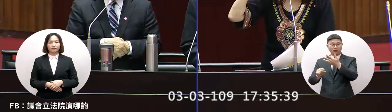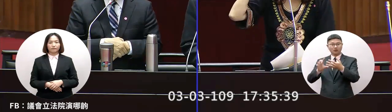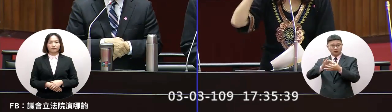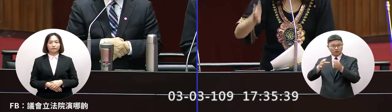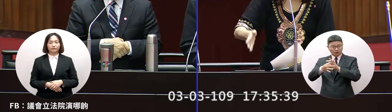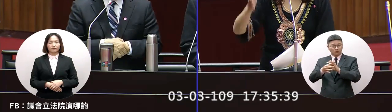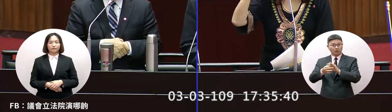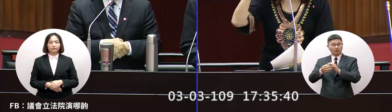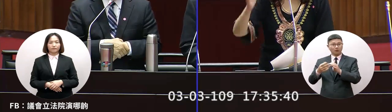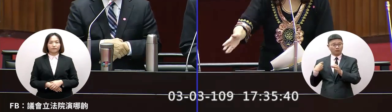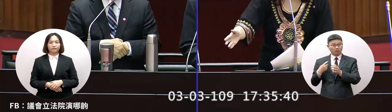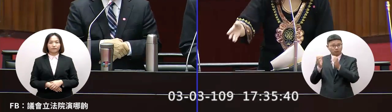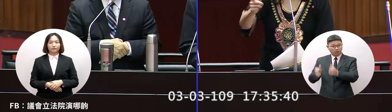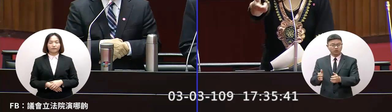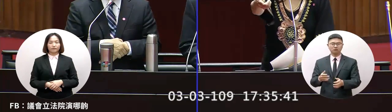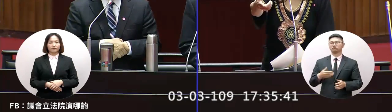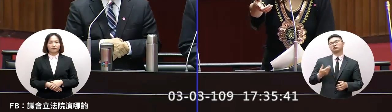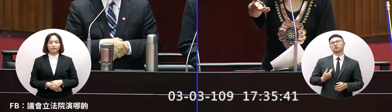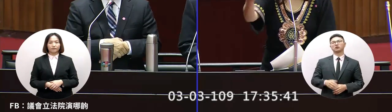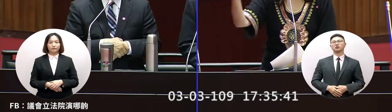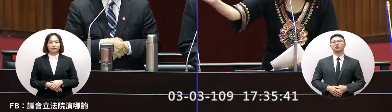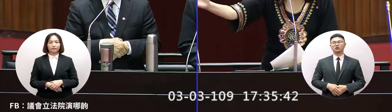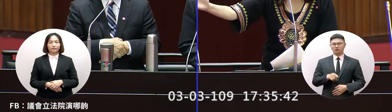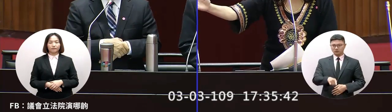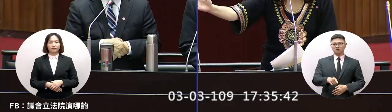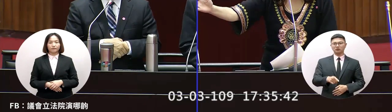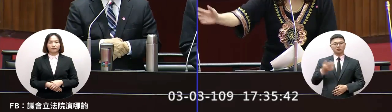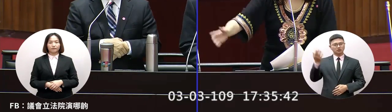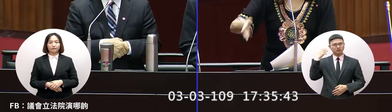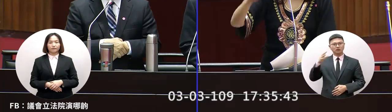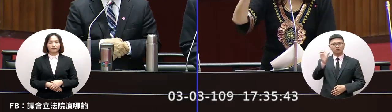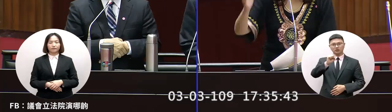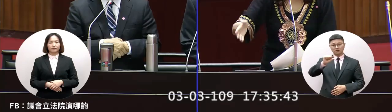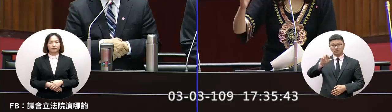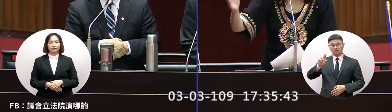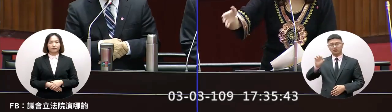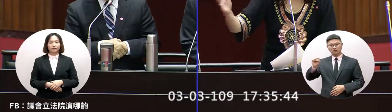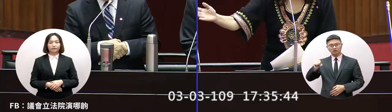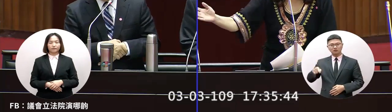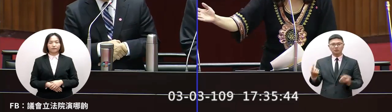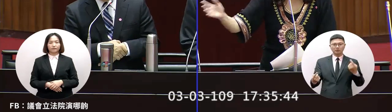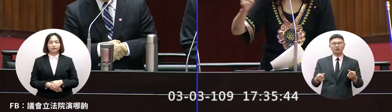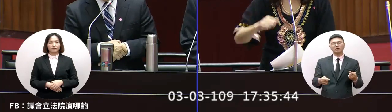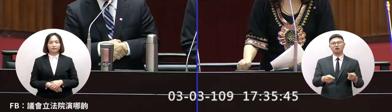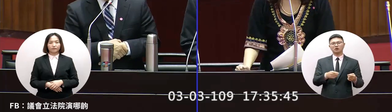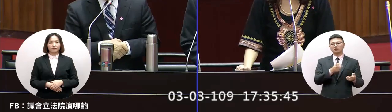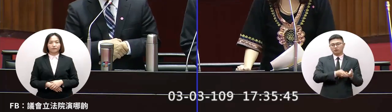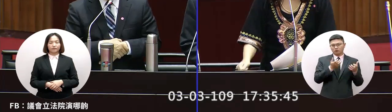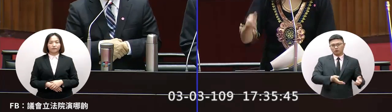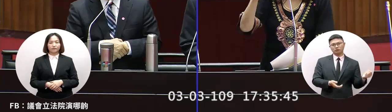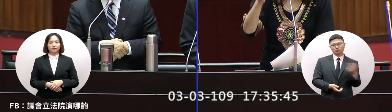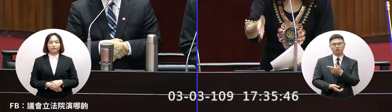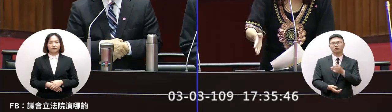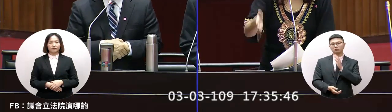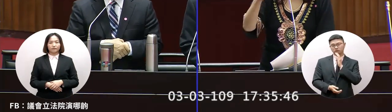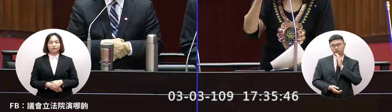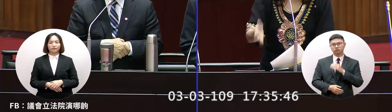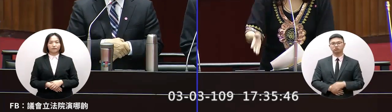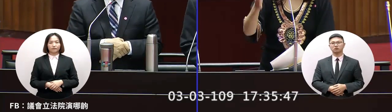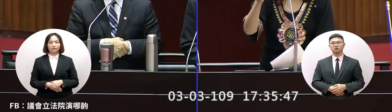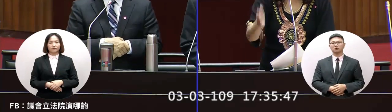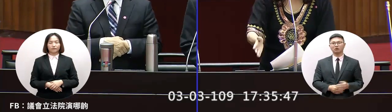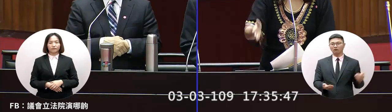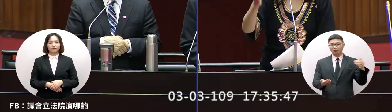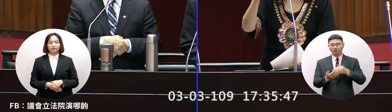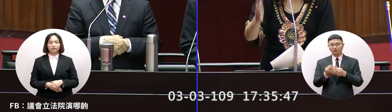所以它的疫情的延续绝对超过 SARS， 这嘛大家都同意。啊，到底到当时不知道啊，这中间有